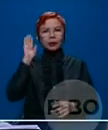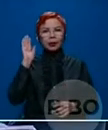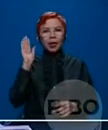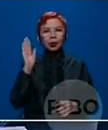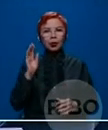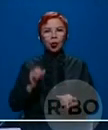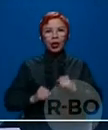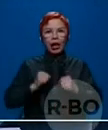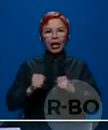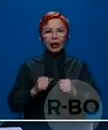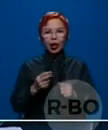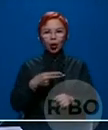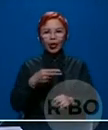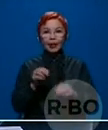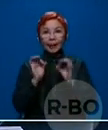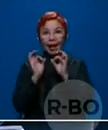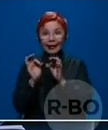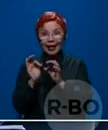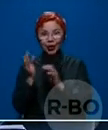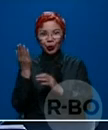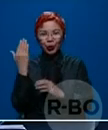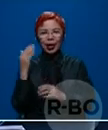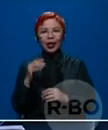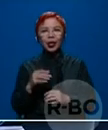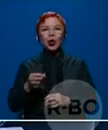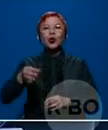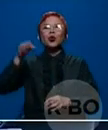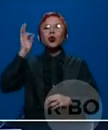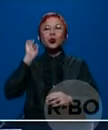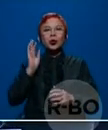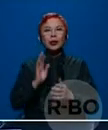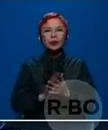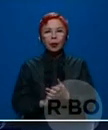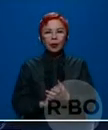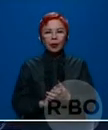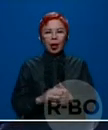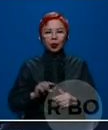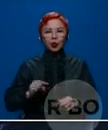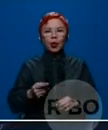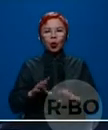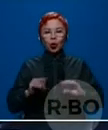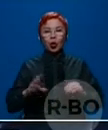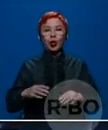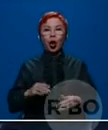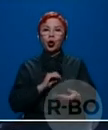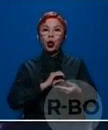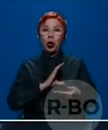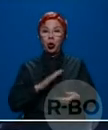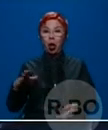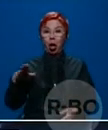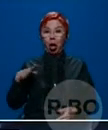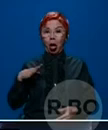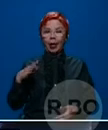yang ar bisa juga mulai dilakukan oleh orang-orang yang punya banyak banget duit kita ngelihat